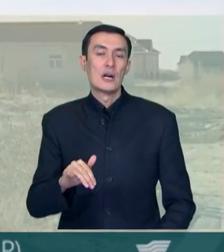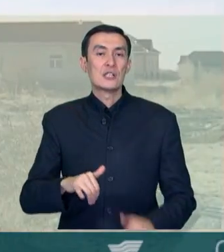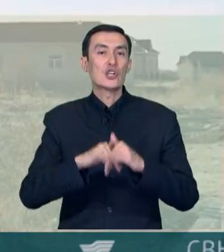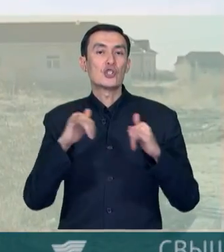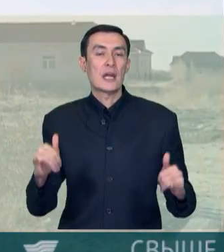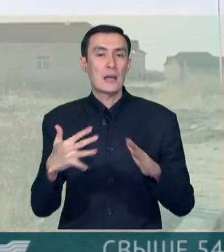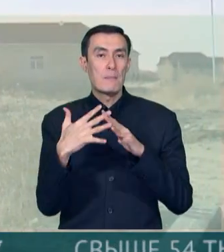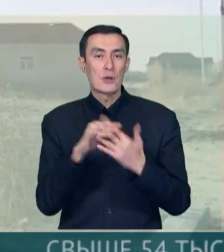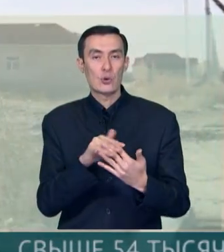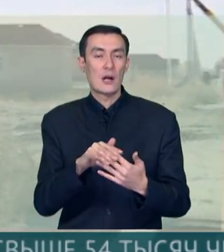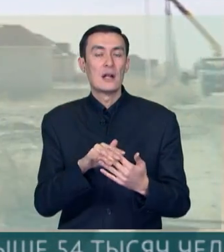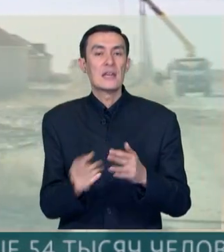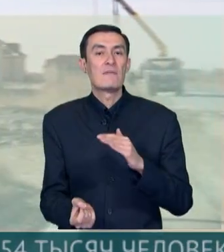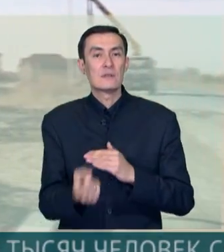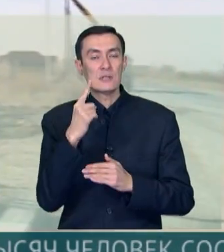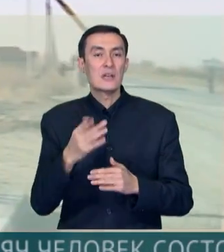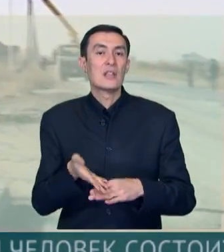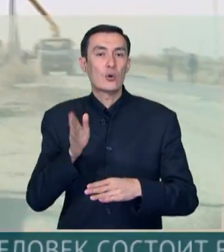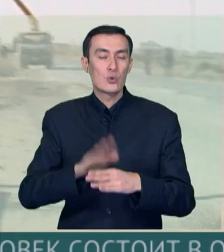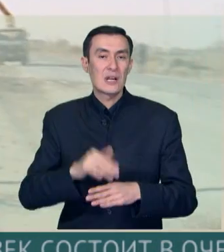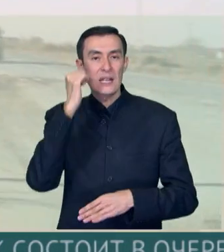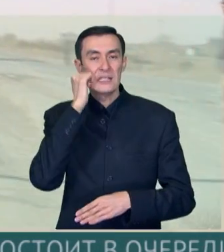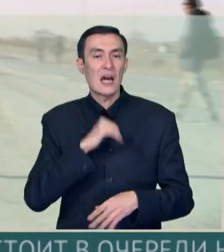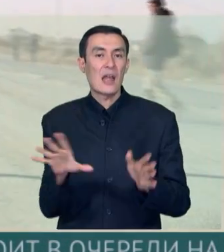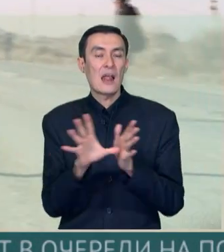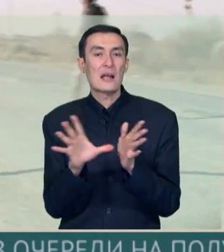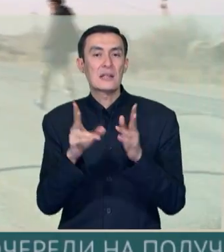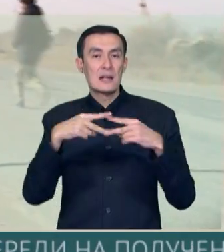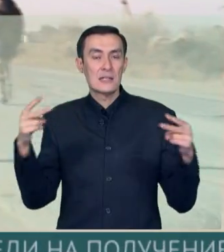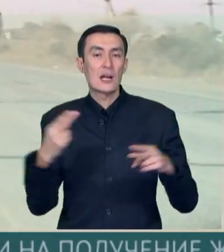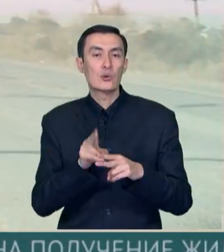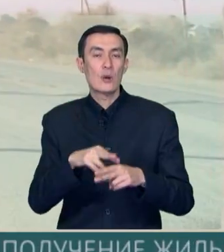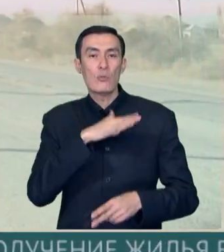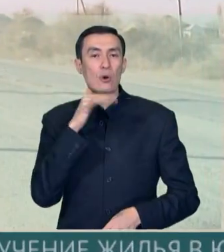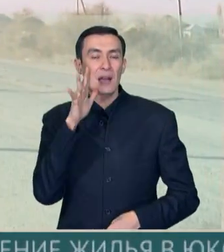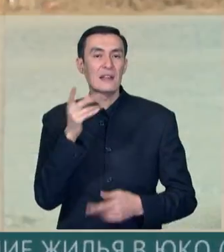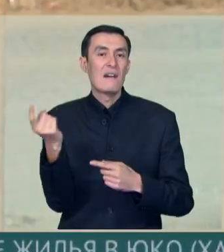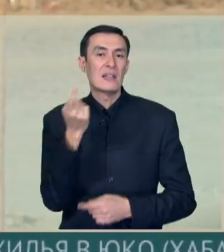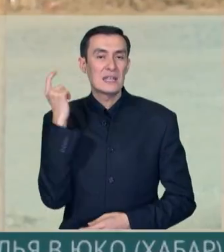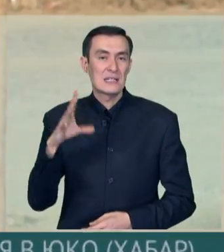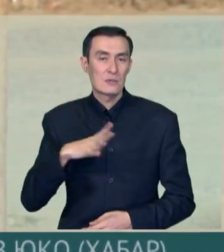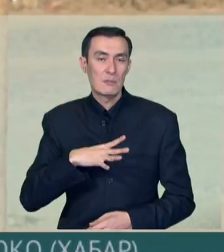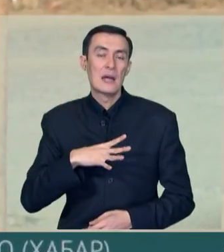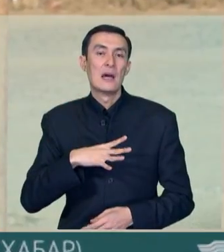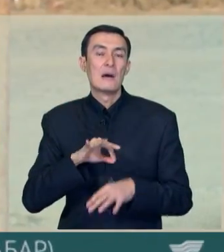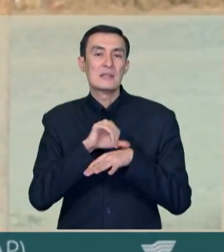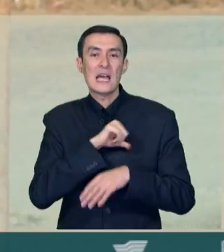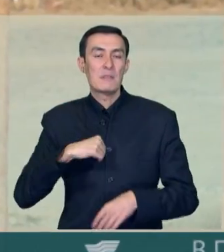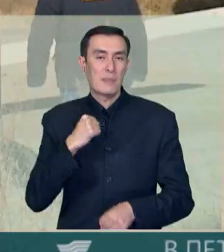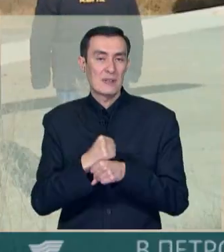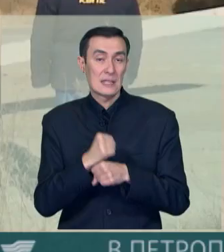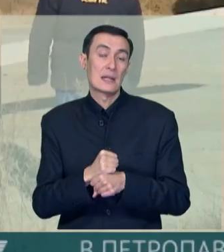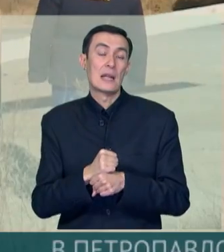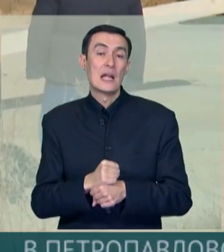расширением поселка возросла и нагрузка на старые электролинии, которые много лет назад назад владельцы участков провели